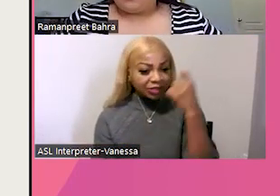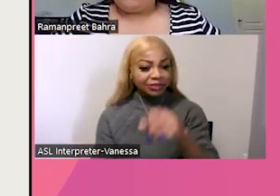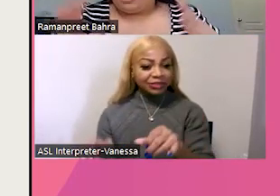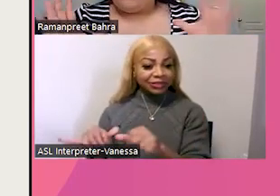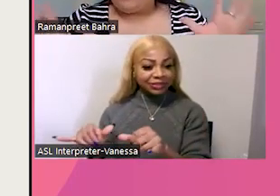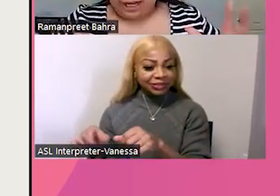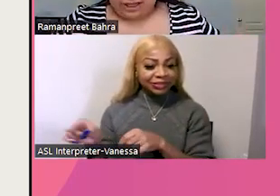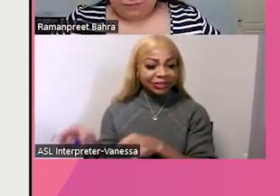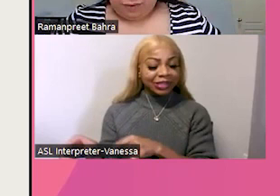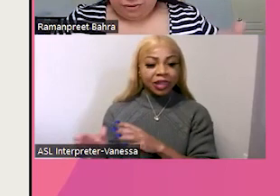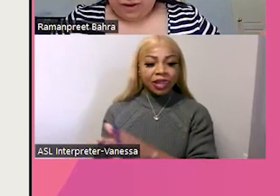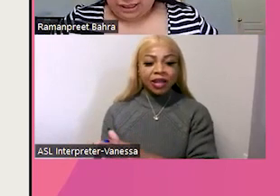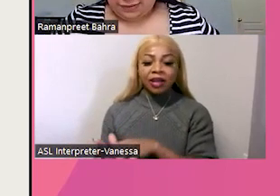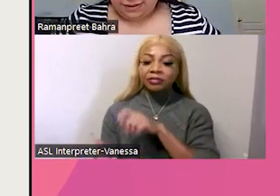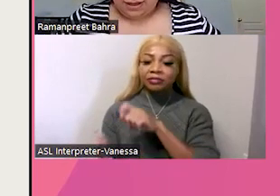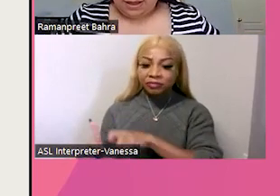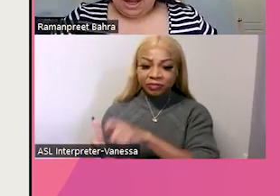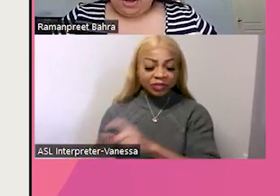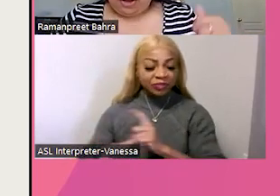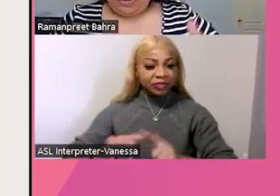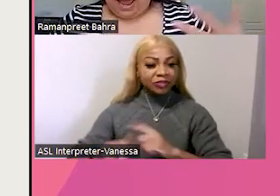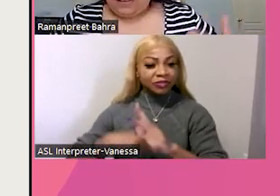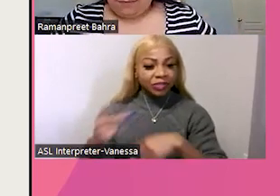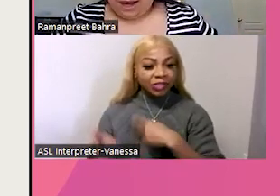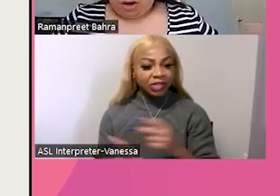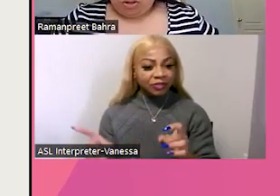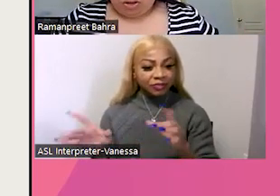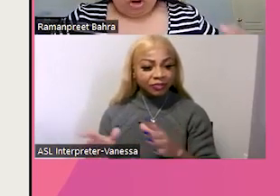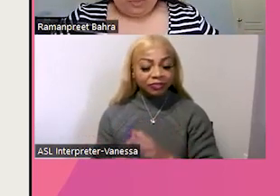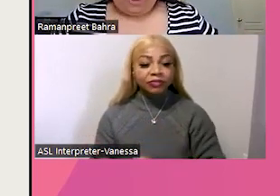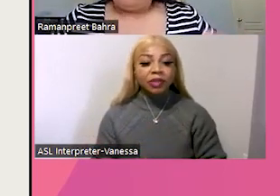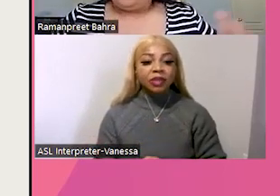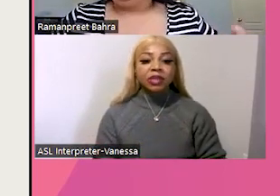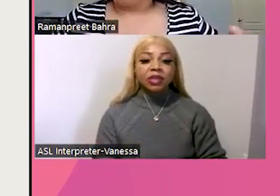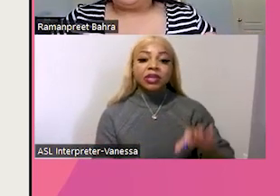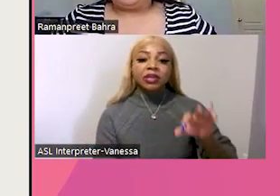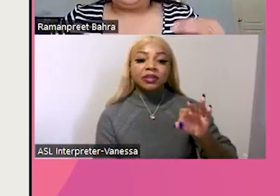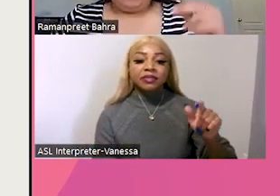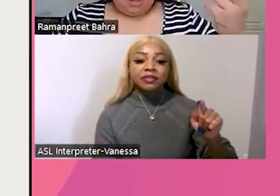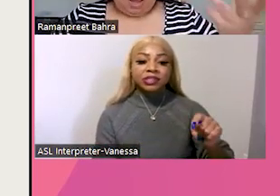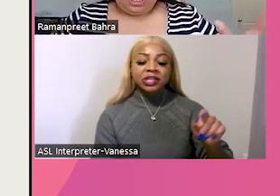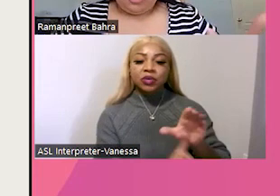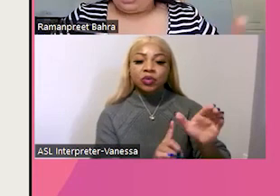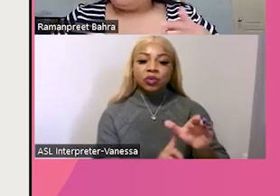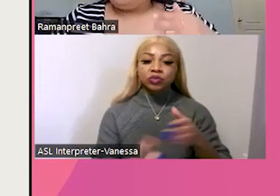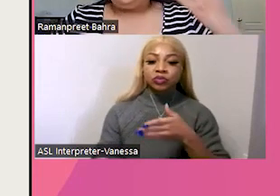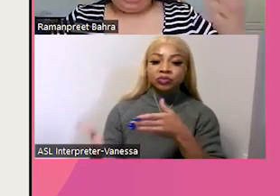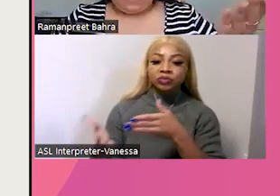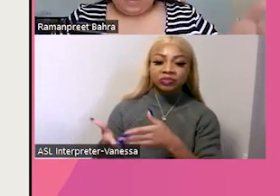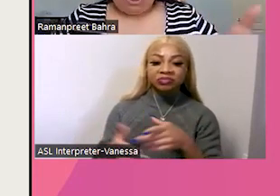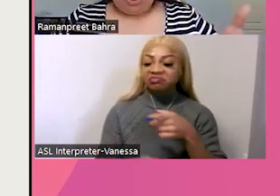raison de leur taille. Donc, elles vivent plusieurs points de violence.